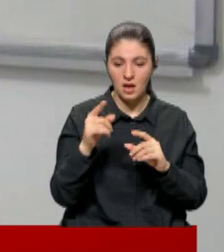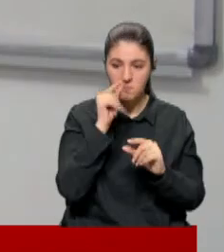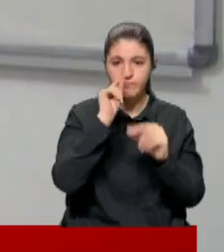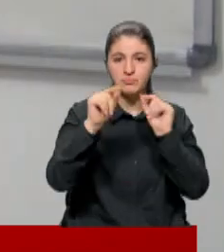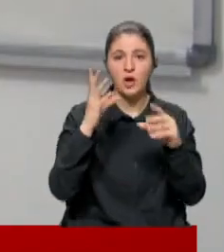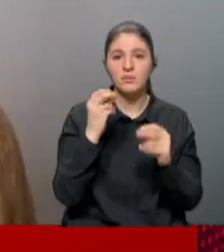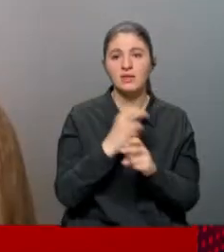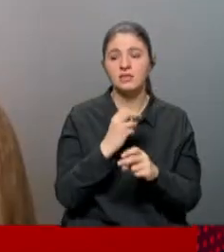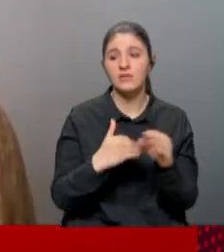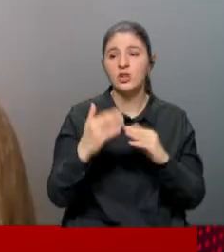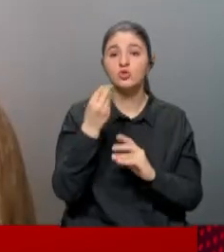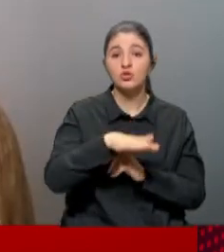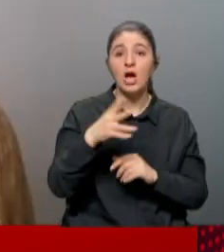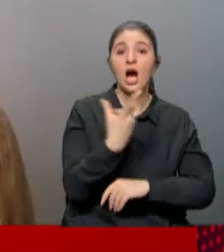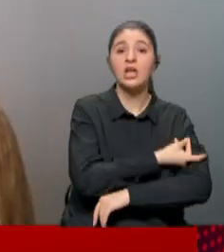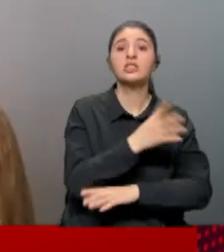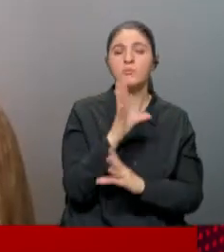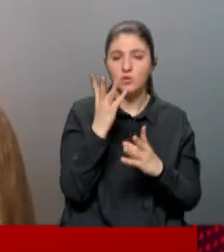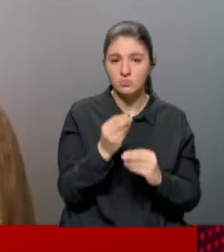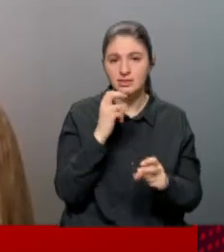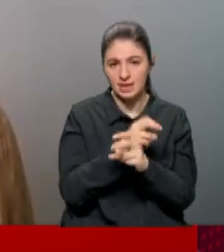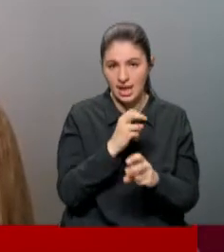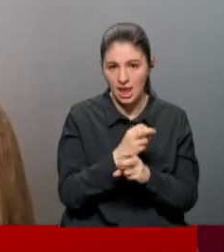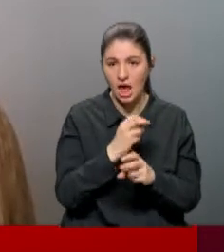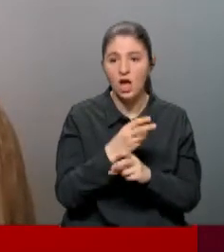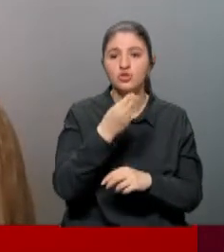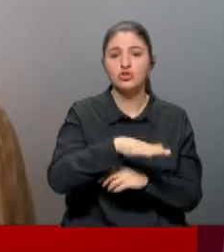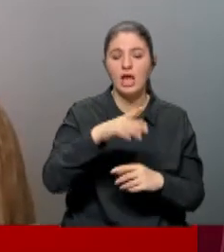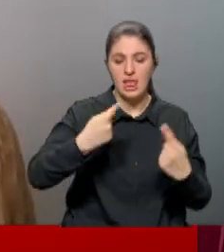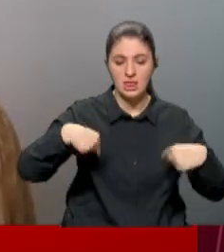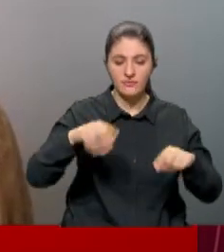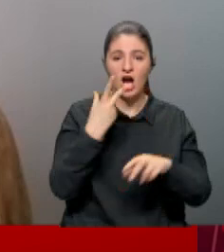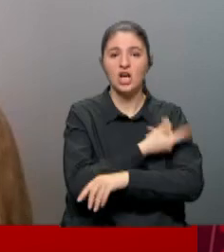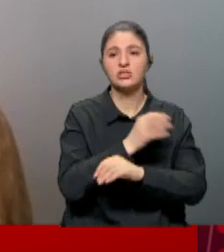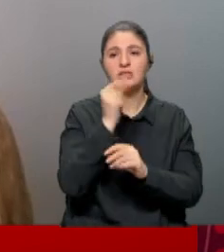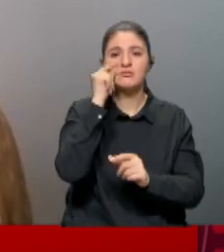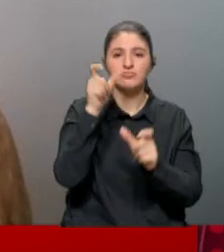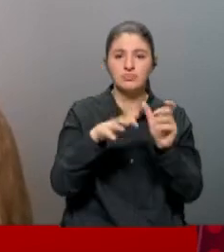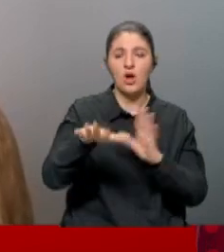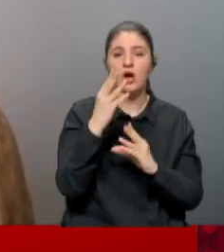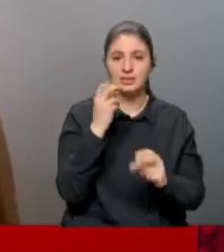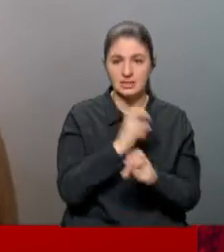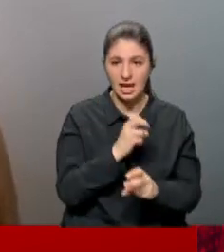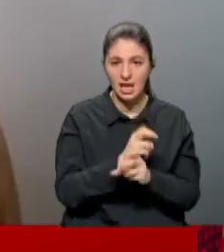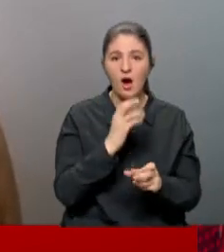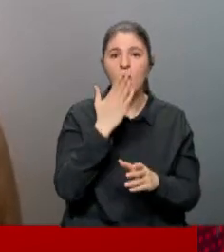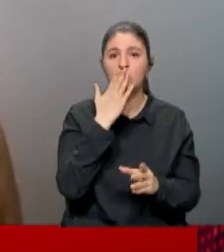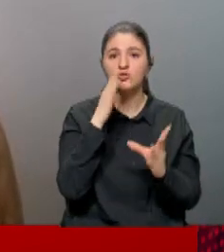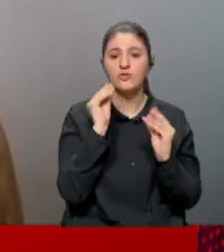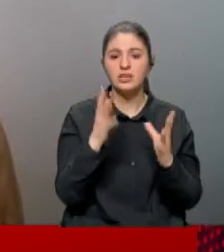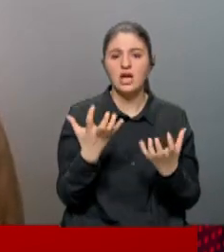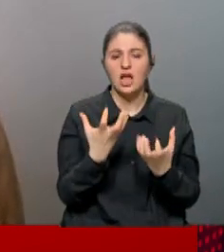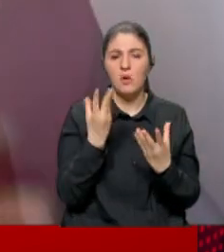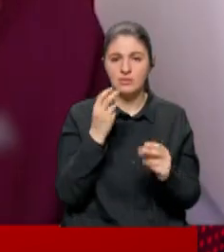riskini artıracak. Çocukların aşılanmamış olması risk, çocukların etrafında aşısız bireylerin olması risk, okulların çok